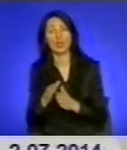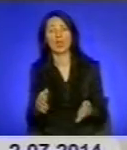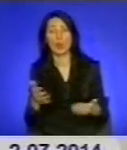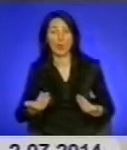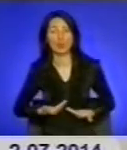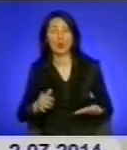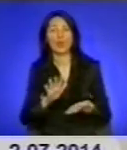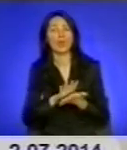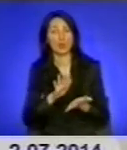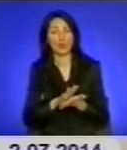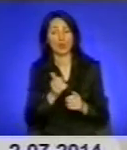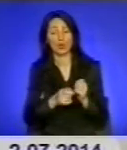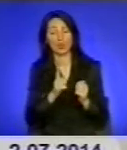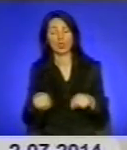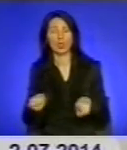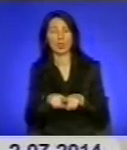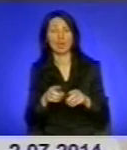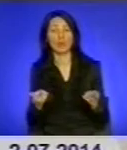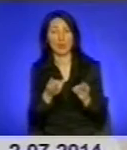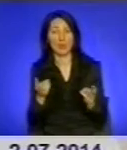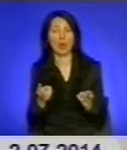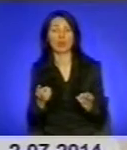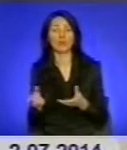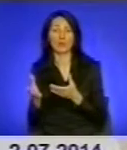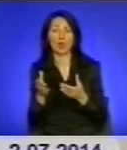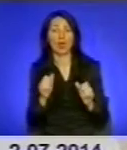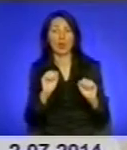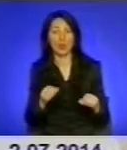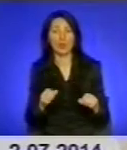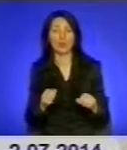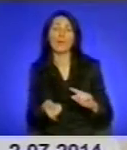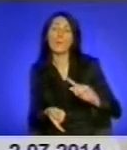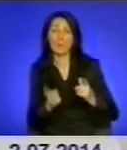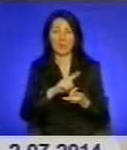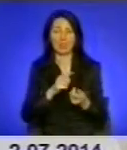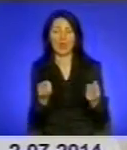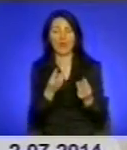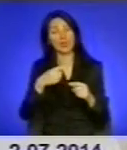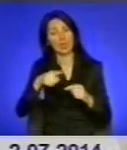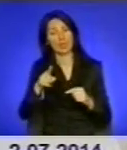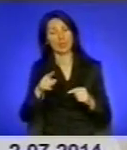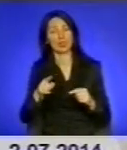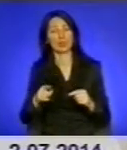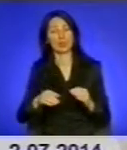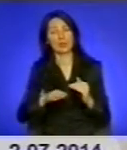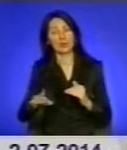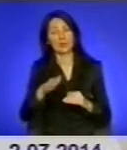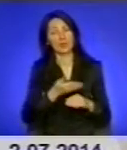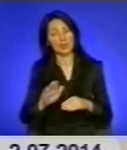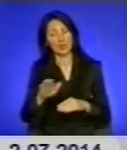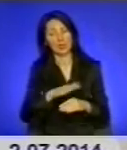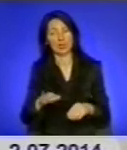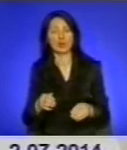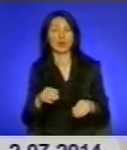відходи адже кожен такий підпал він несе за собою загрозу перекидання вогню на інші об'єкти та завдає великої шкоди